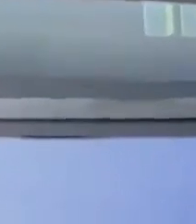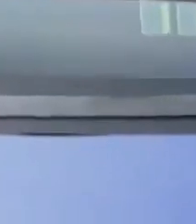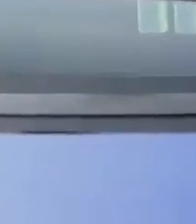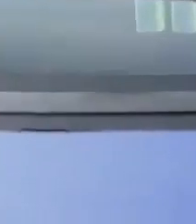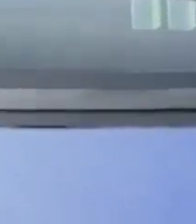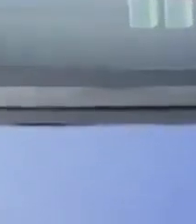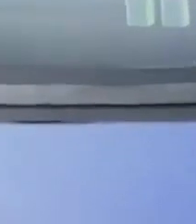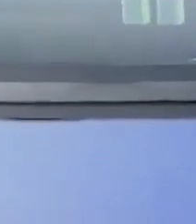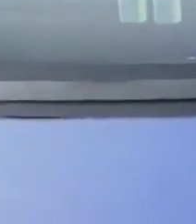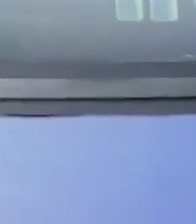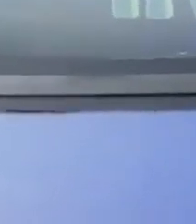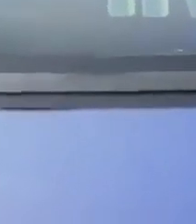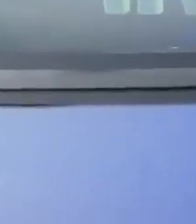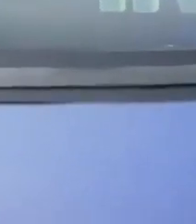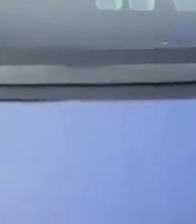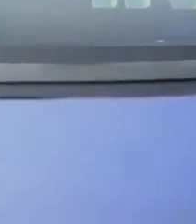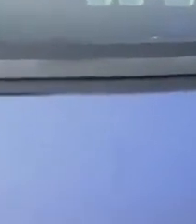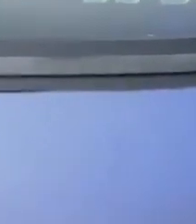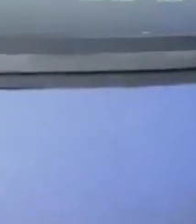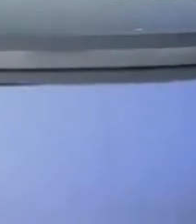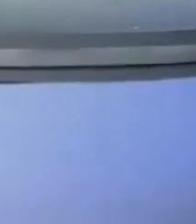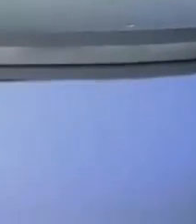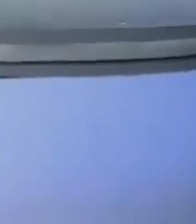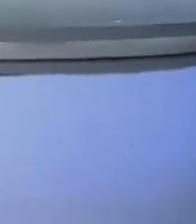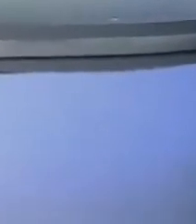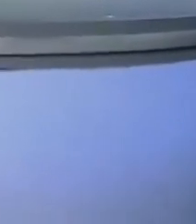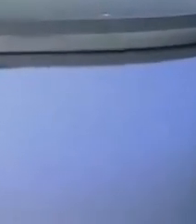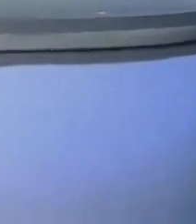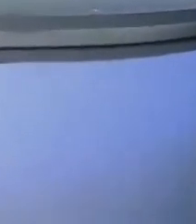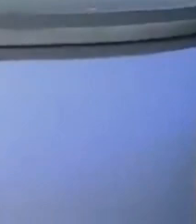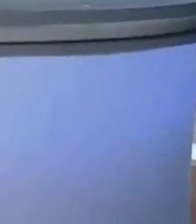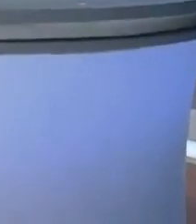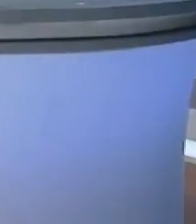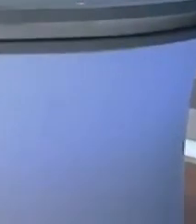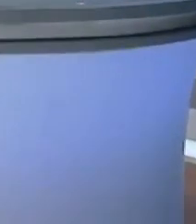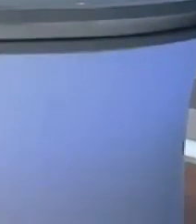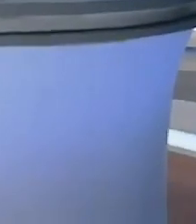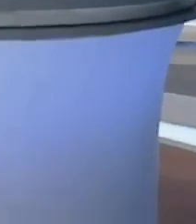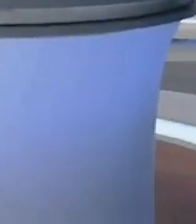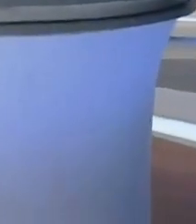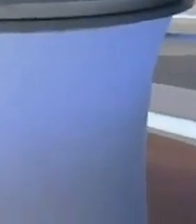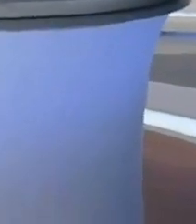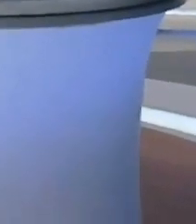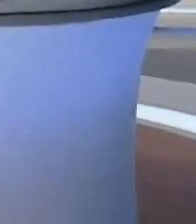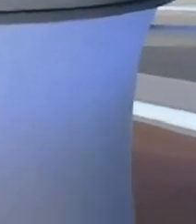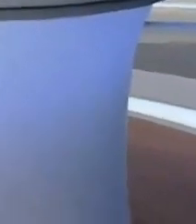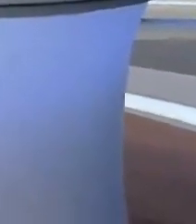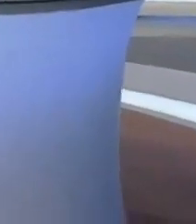Үзэгчдээ бид та бүхэн цагийн үр дүнд мэдээллийн хөтөлбөрийн мягмар гаргийн дугаараа хүргэлээ. Анхаарлаа хандуулсан үзэгчдэд баярлалаа.